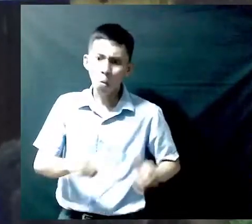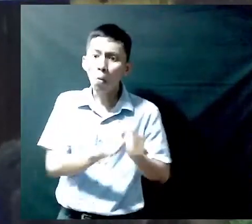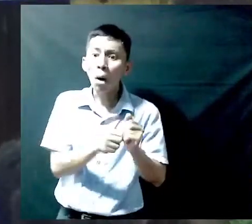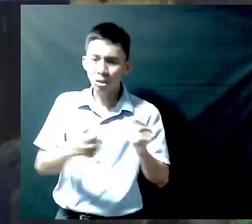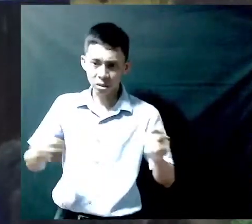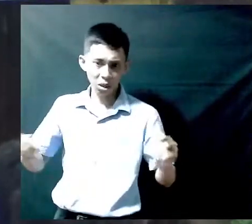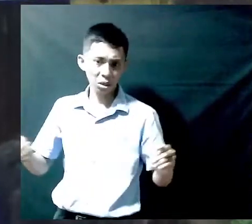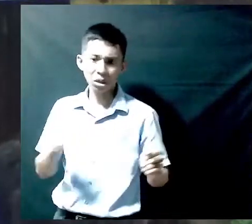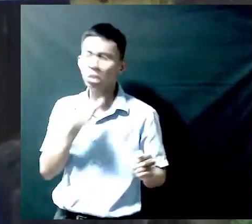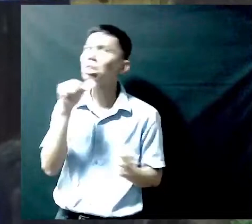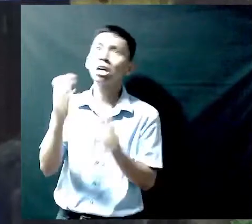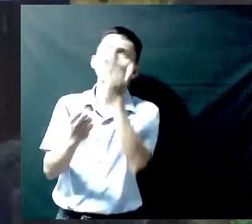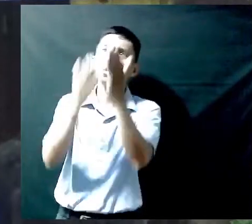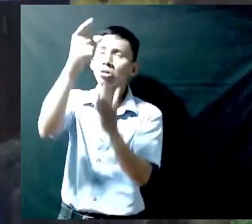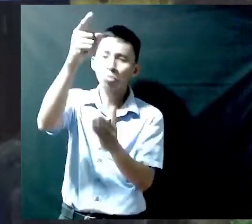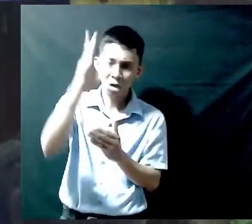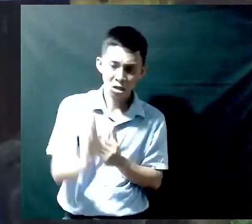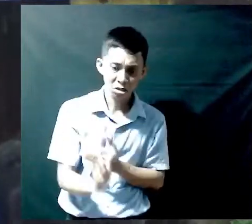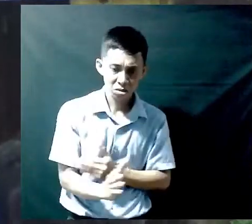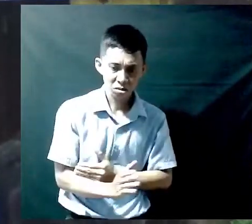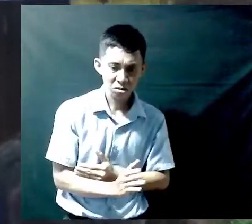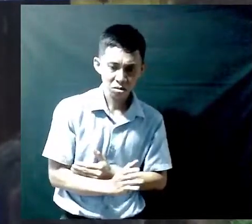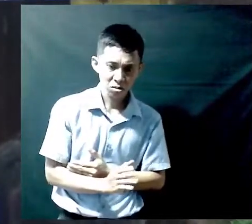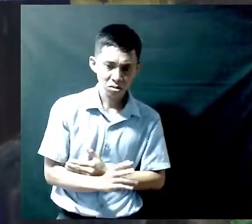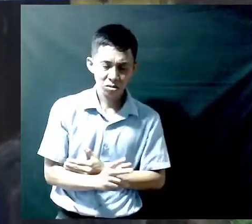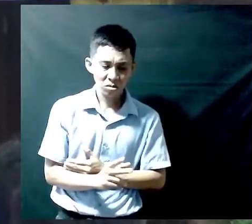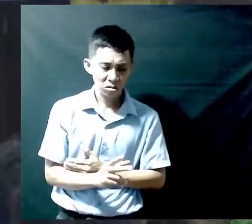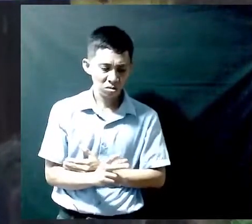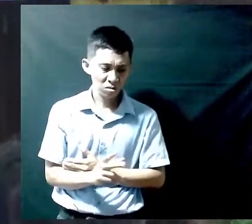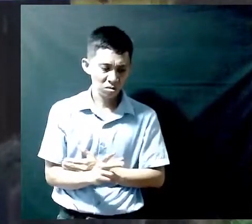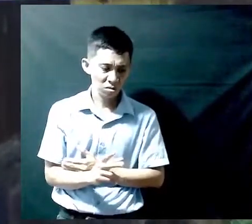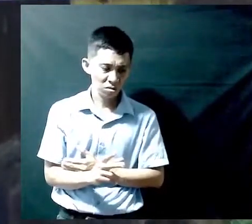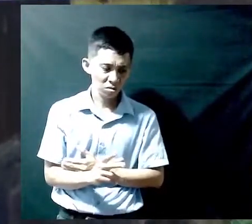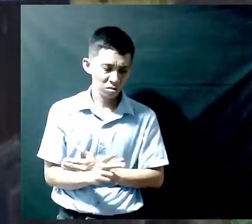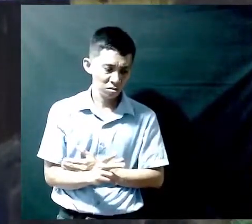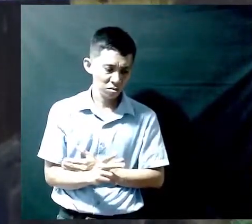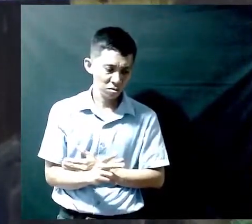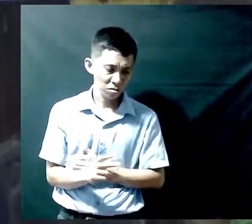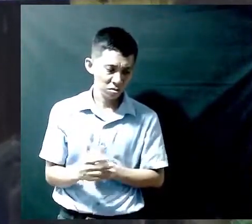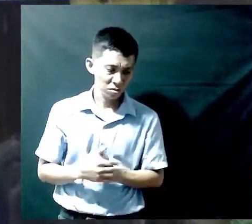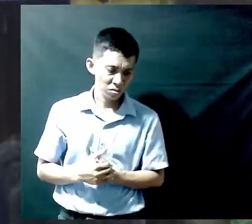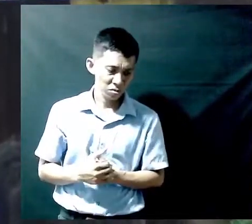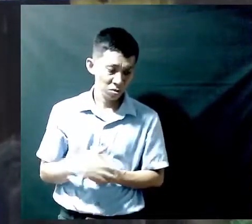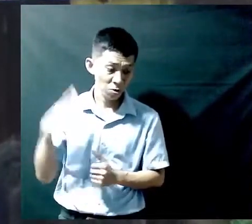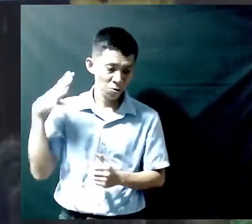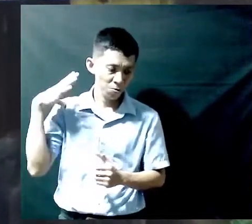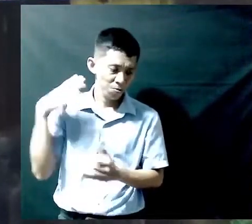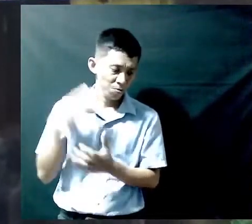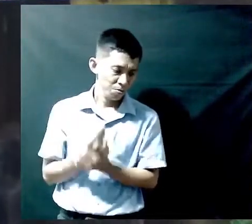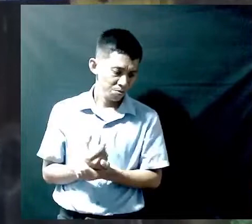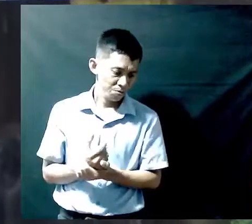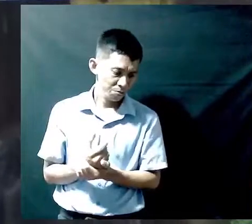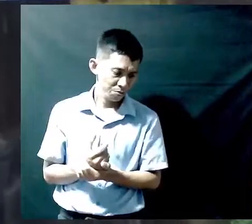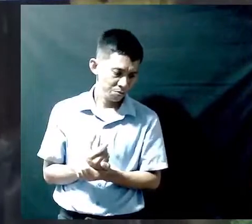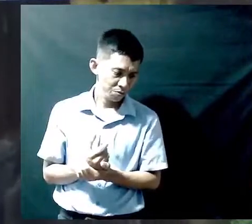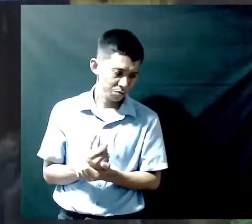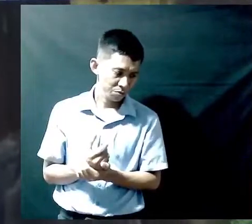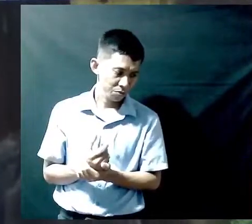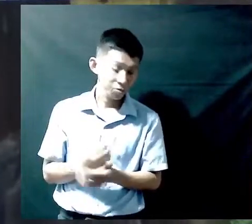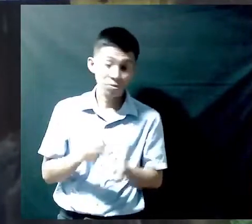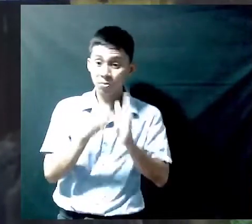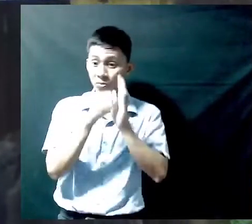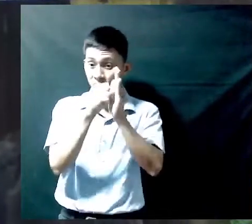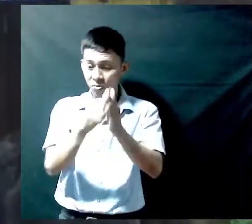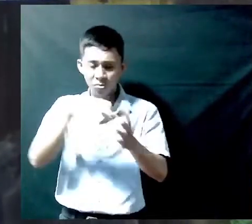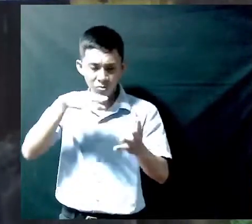kind of father Samuel was. Hindi ko alam, ha? Kasi wala namang sinabi. Pero kung naniniwala, ginawa ni Samuel ang